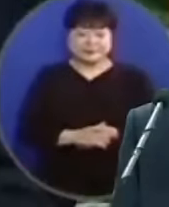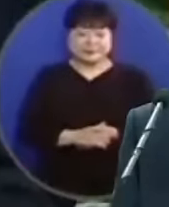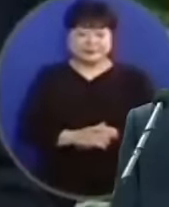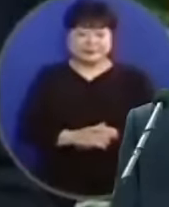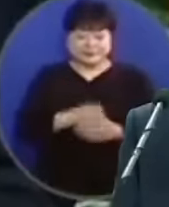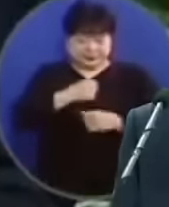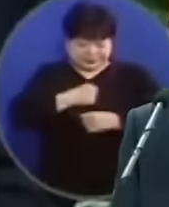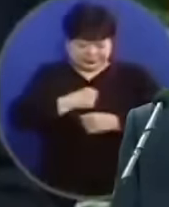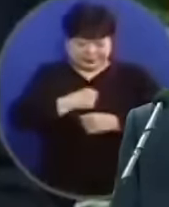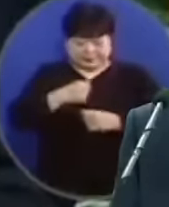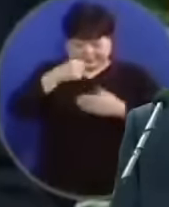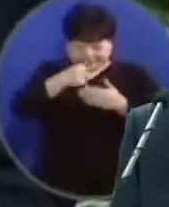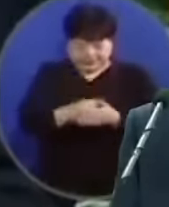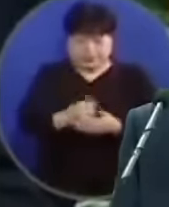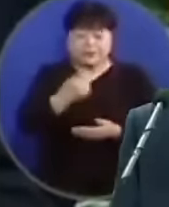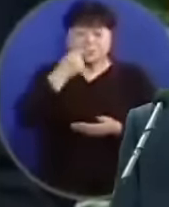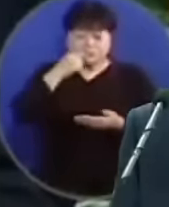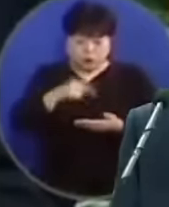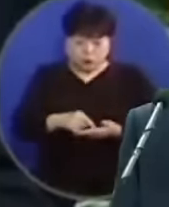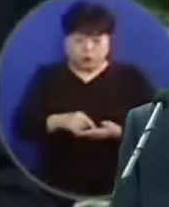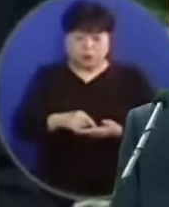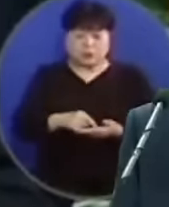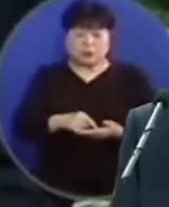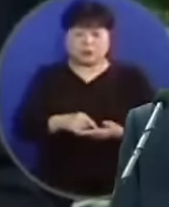우리가 지키려고 작정하면 쉽게